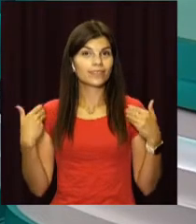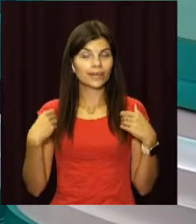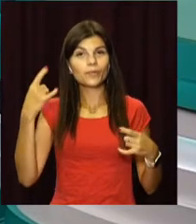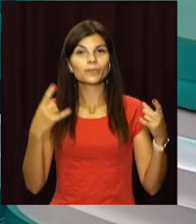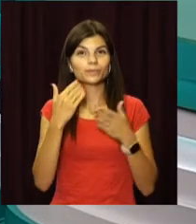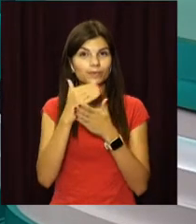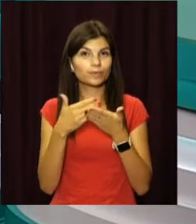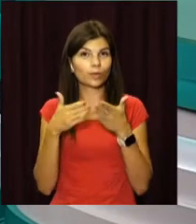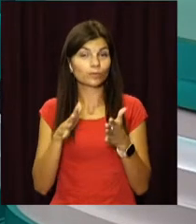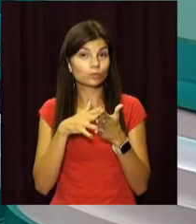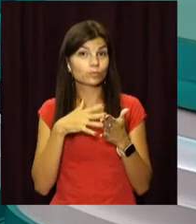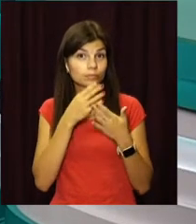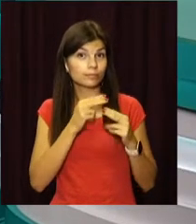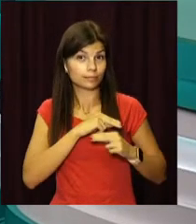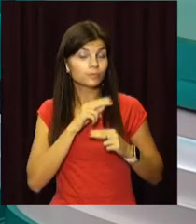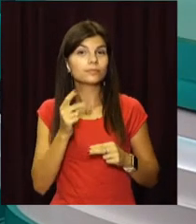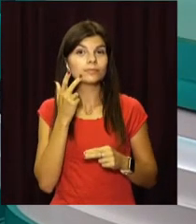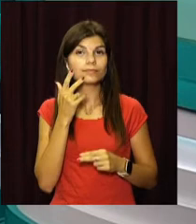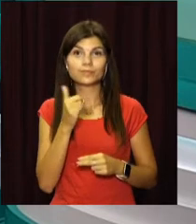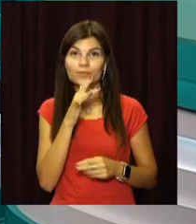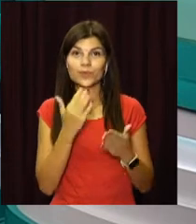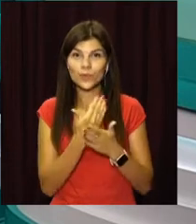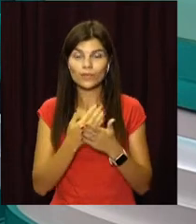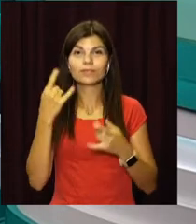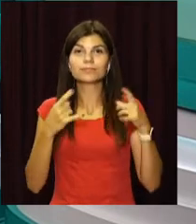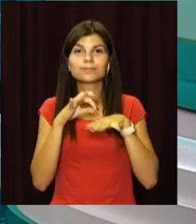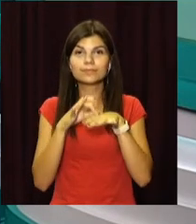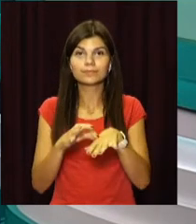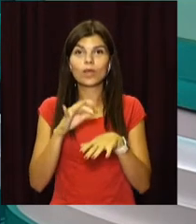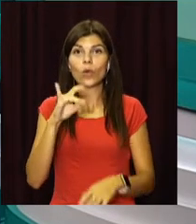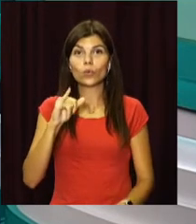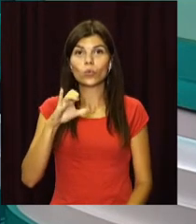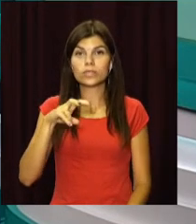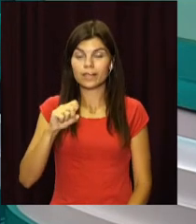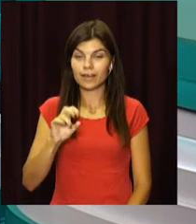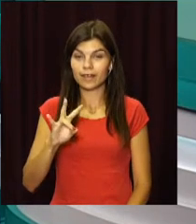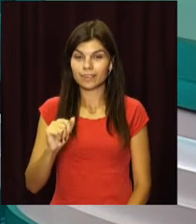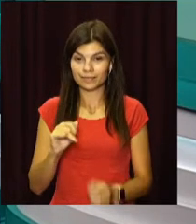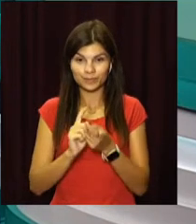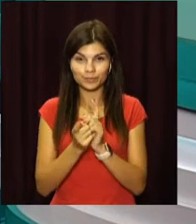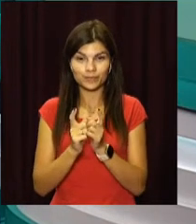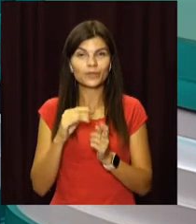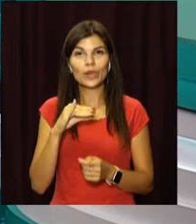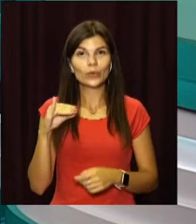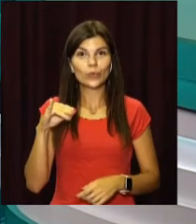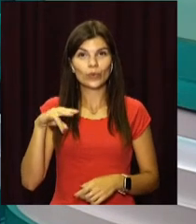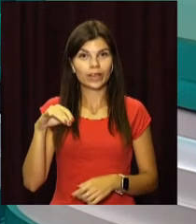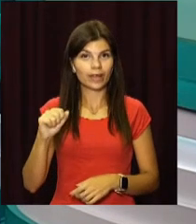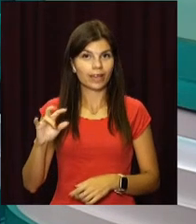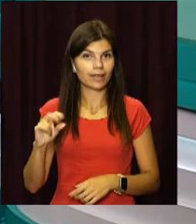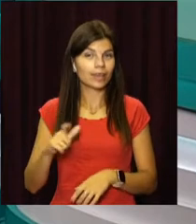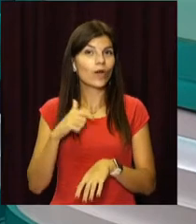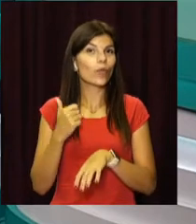Вітаю, відкритий продовжує свою роботу, як завжди, у цій порі новини. У студії для вас працюють Руслана Козиряцька та сурдоперекладачка Юліана